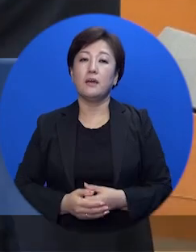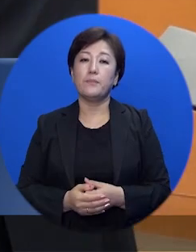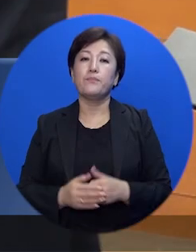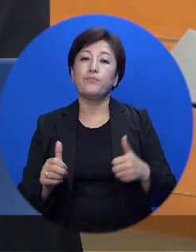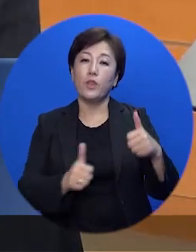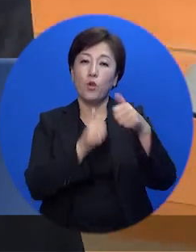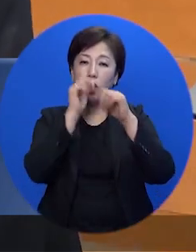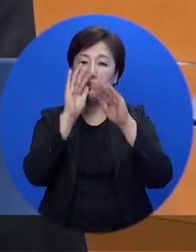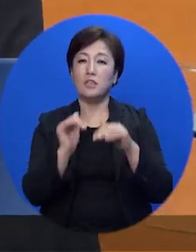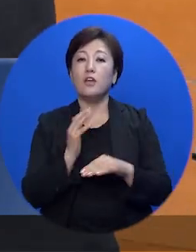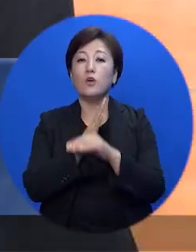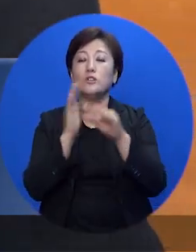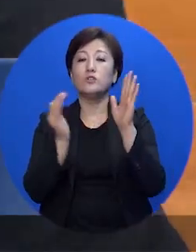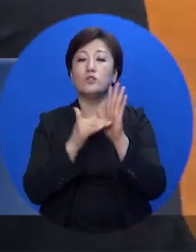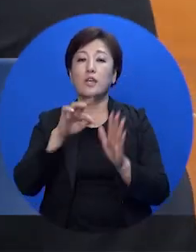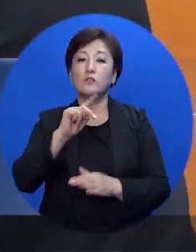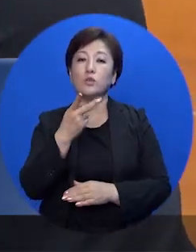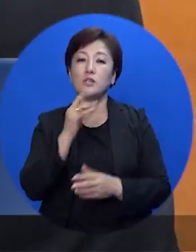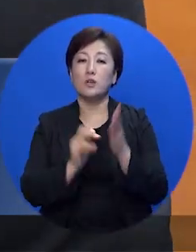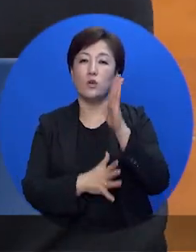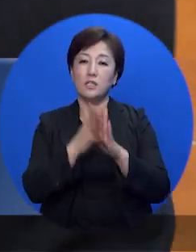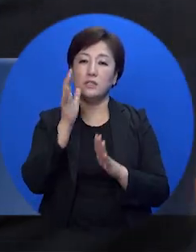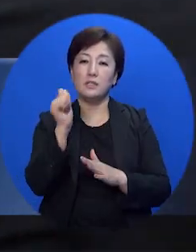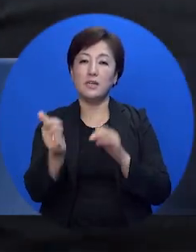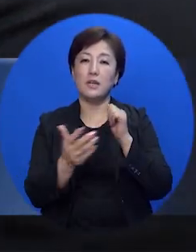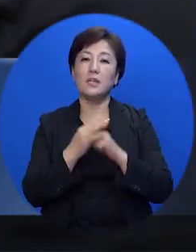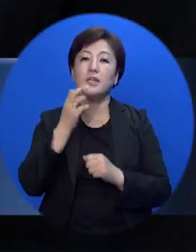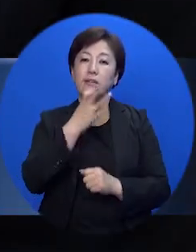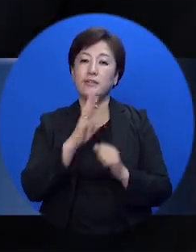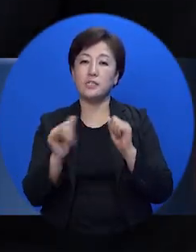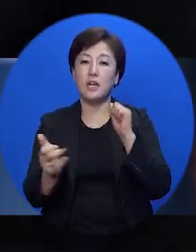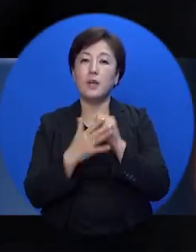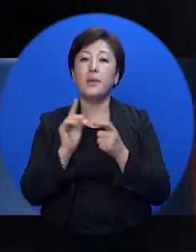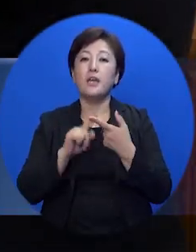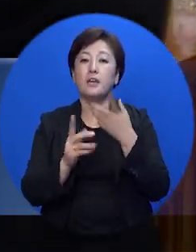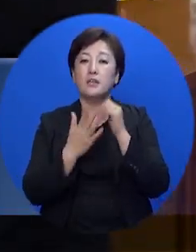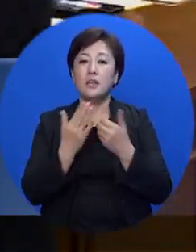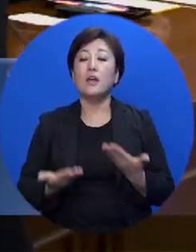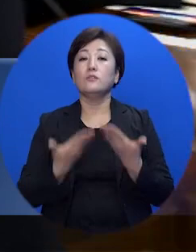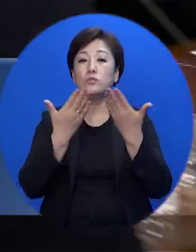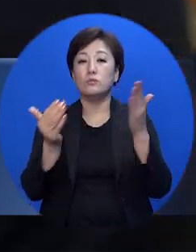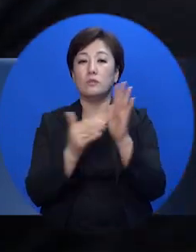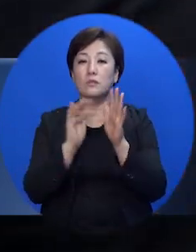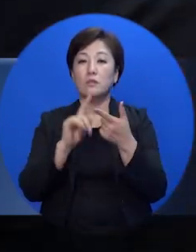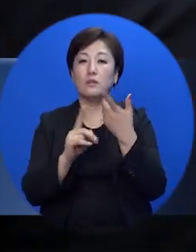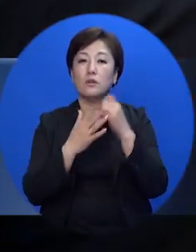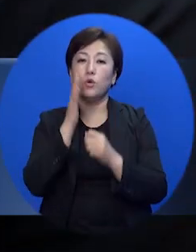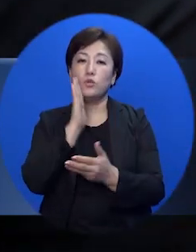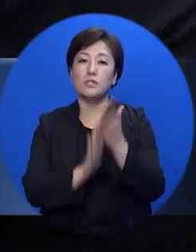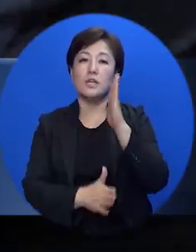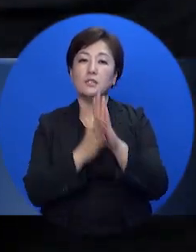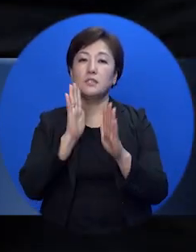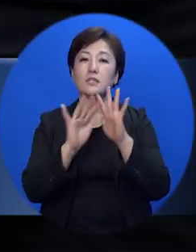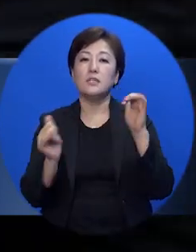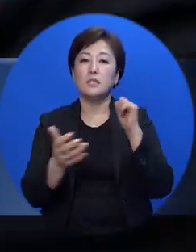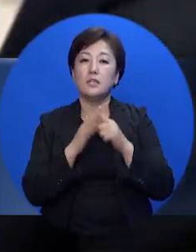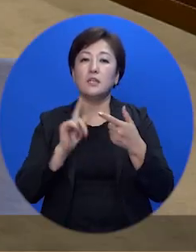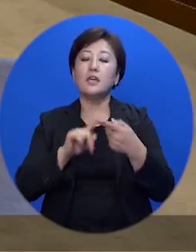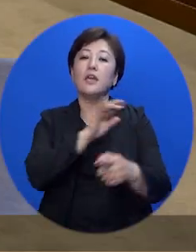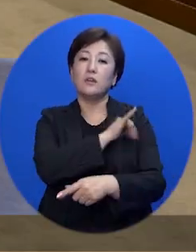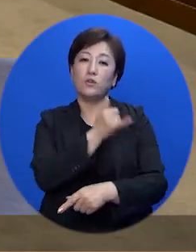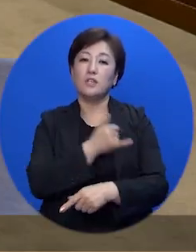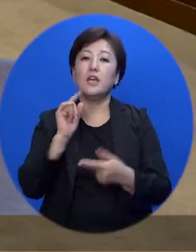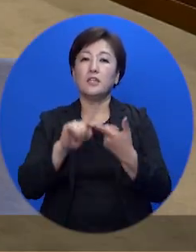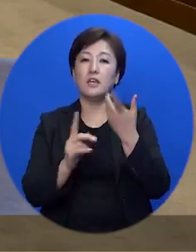이날 회의는 송초로 시장이 참석해 위촉위원 13명에 대한 위촉장을 수여하고 울산시 인권 업무 추진 상황